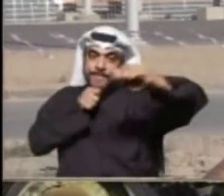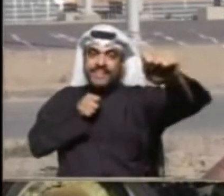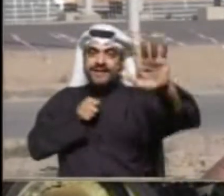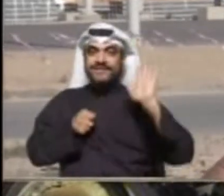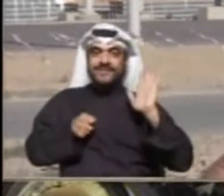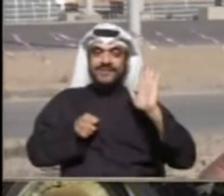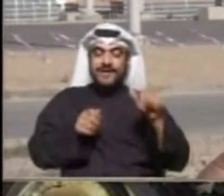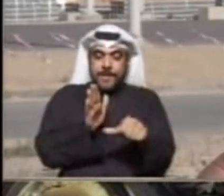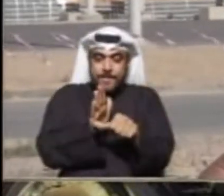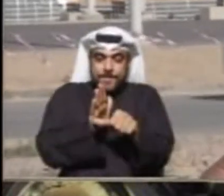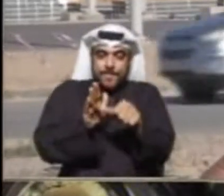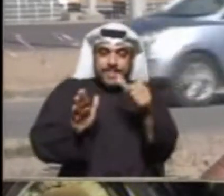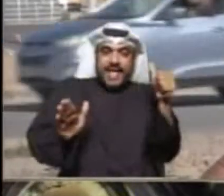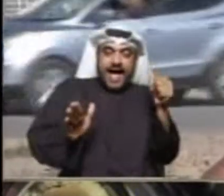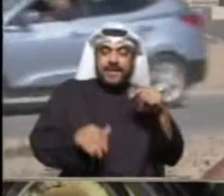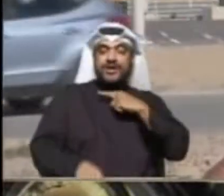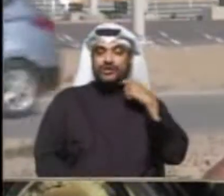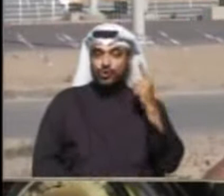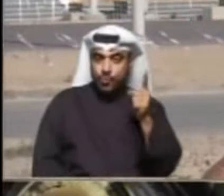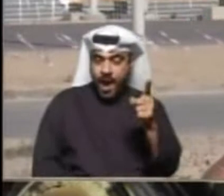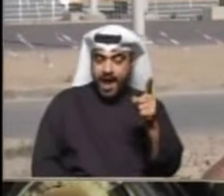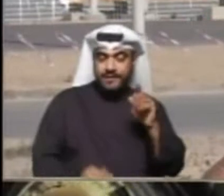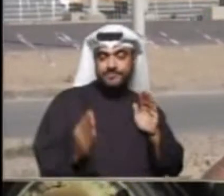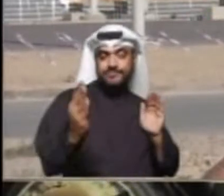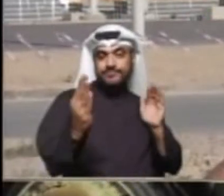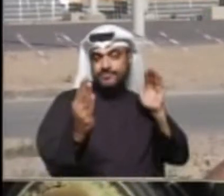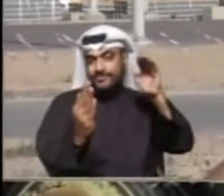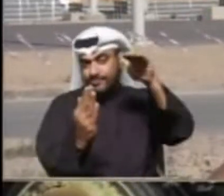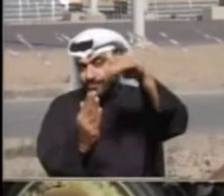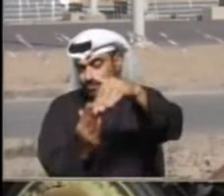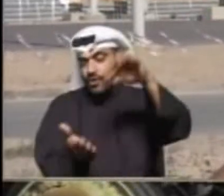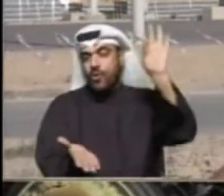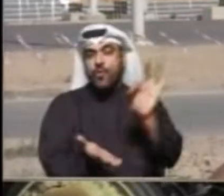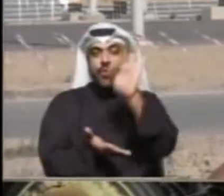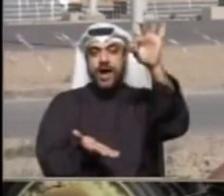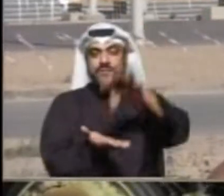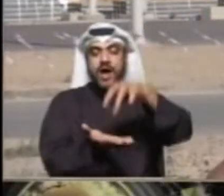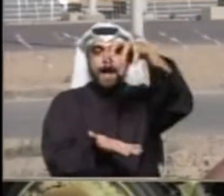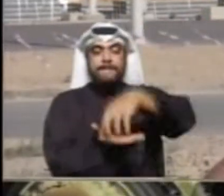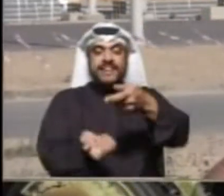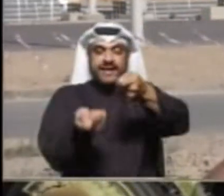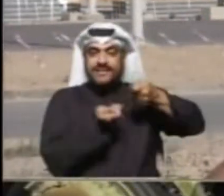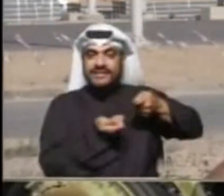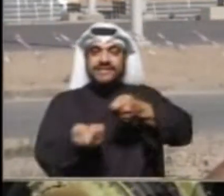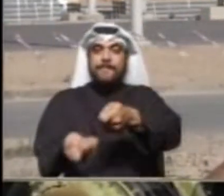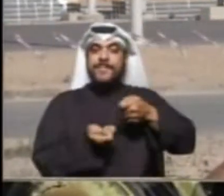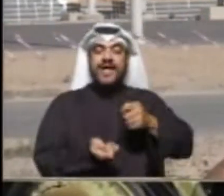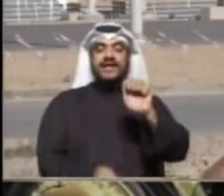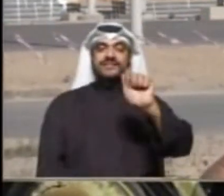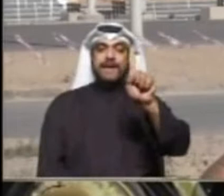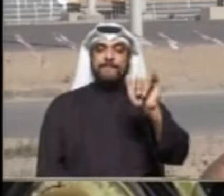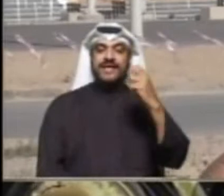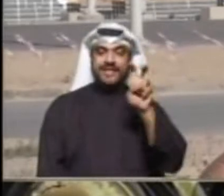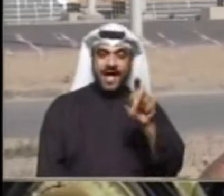من بداية تقاطع الغزالي مع ميناء شويخ وصولا إلى مدينة الصبية أو مدينة الحرير شمالا.